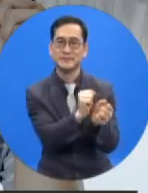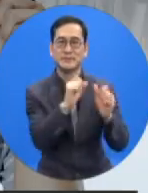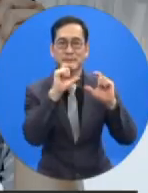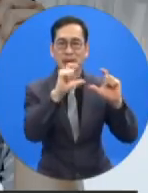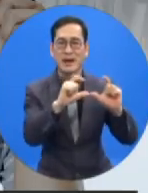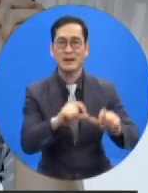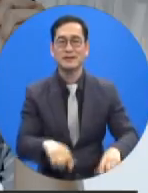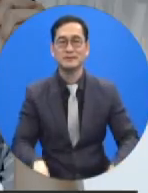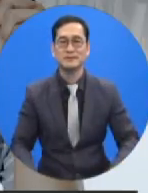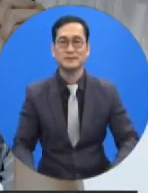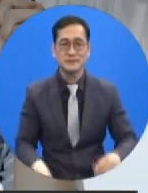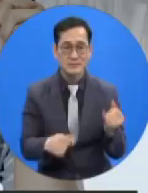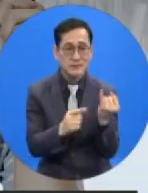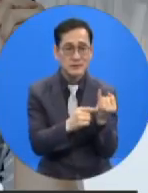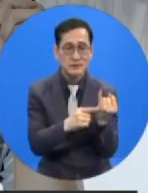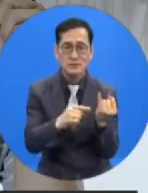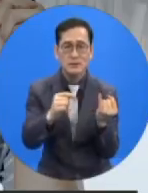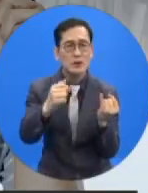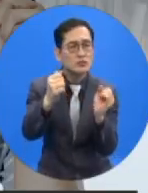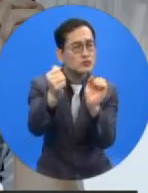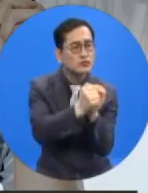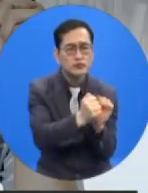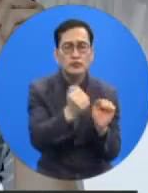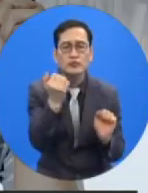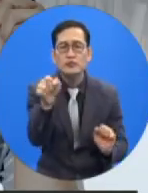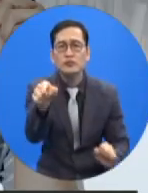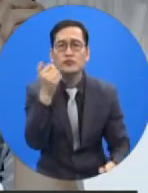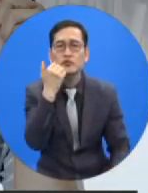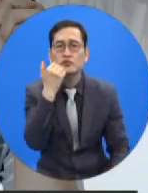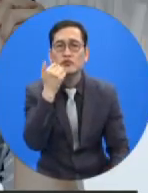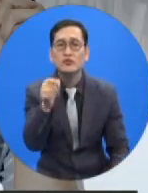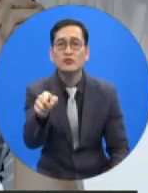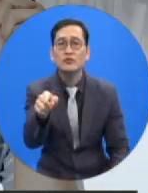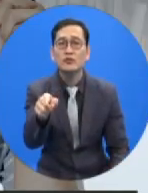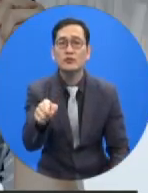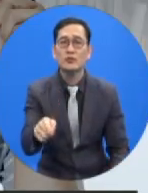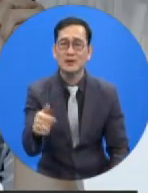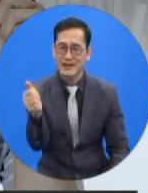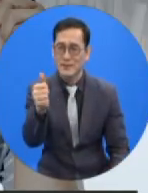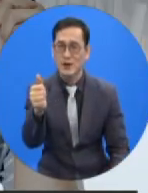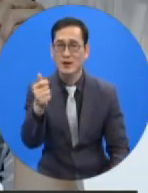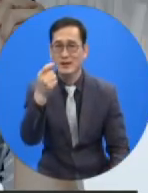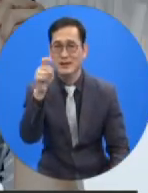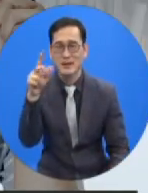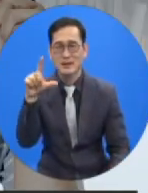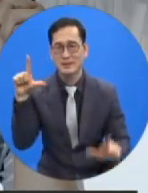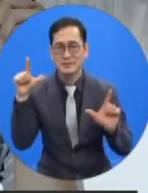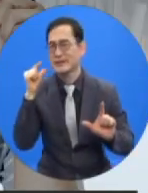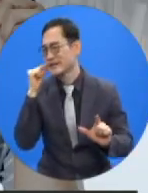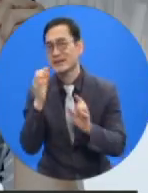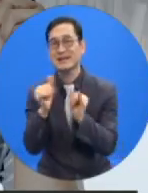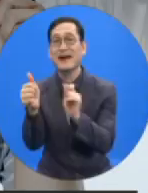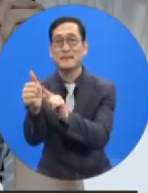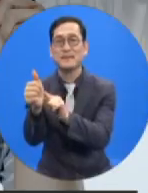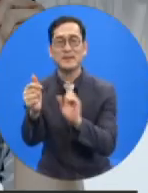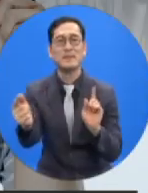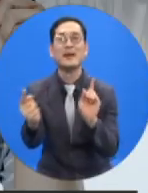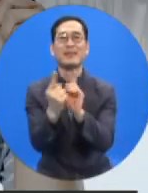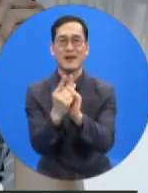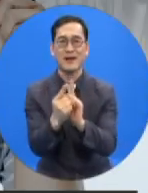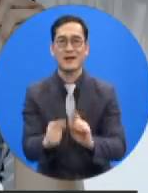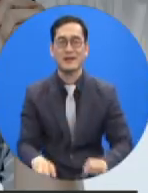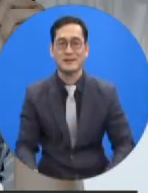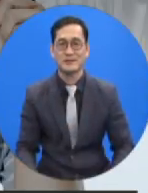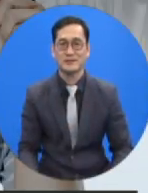이 여성이 누구에게 옮았느냐. 지난달 26일에 만난 남성 연예인 B씨로 추정이 되고 있는데